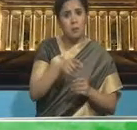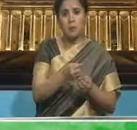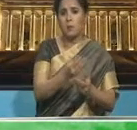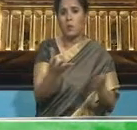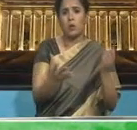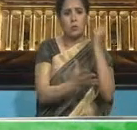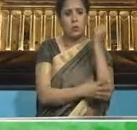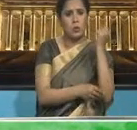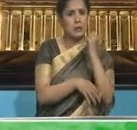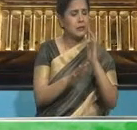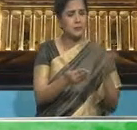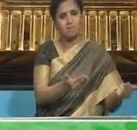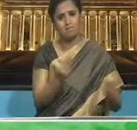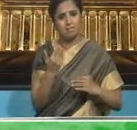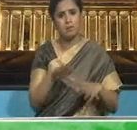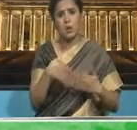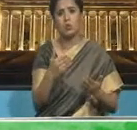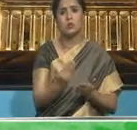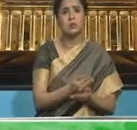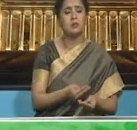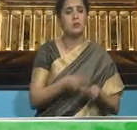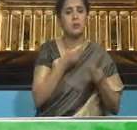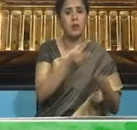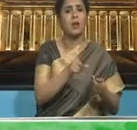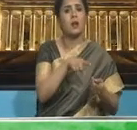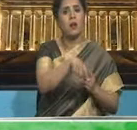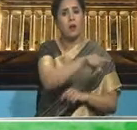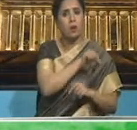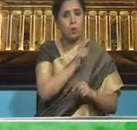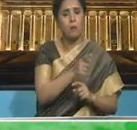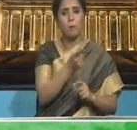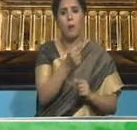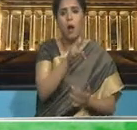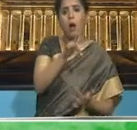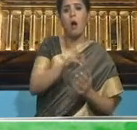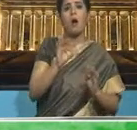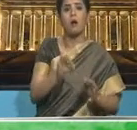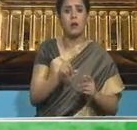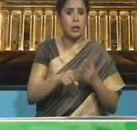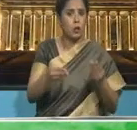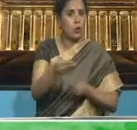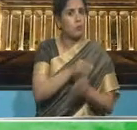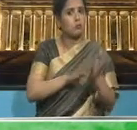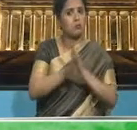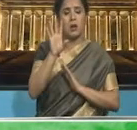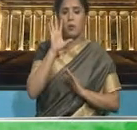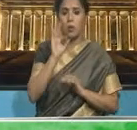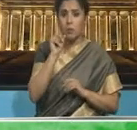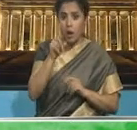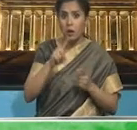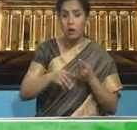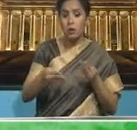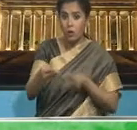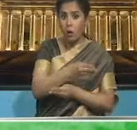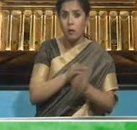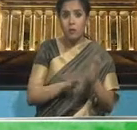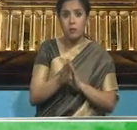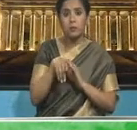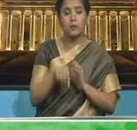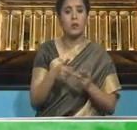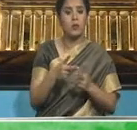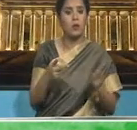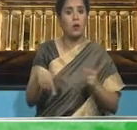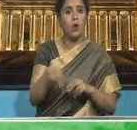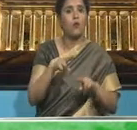से बाहर निकालने के लिए आर्थिक विकास जरूरी है, लेकिन इस विकास के लिए फॉसिल फ्यूल